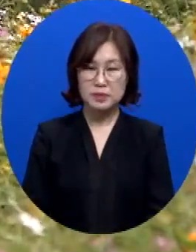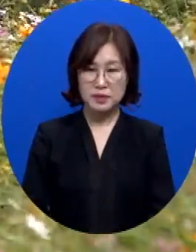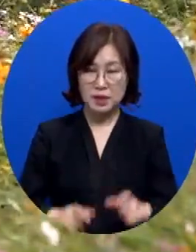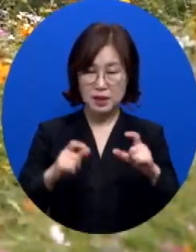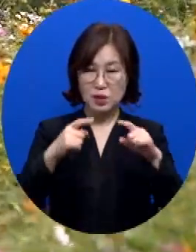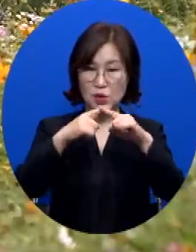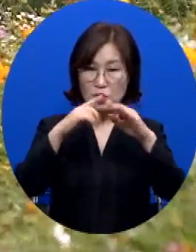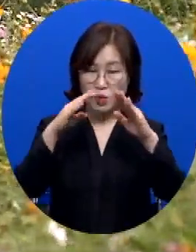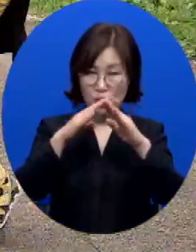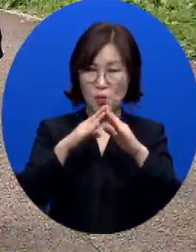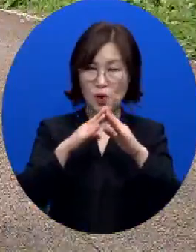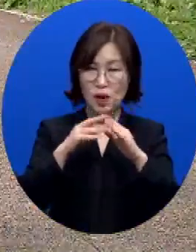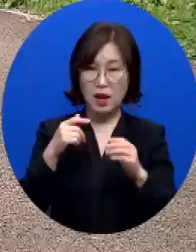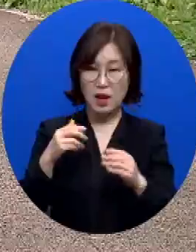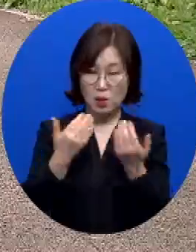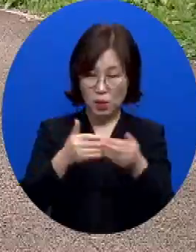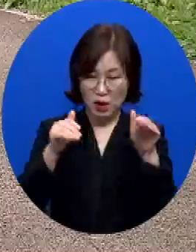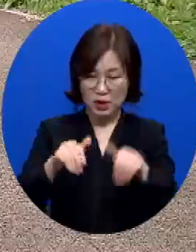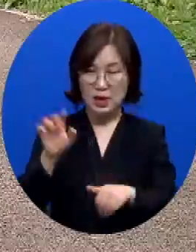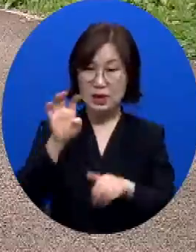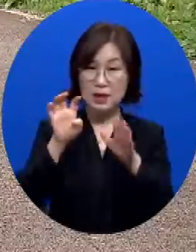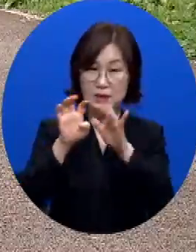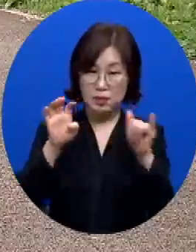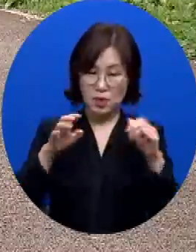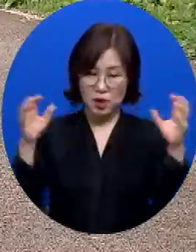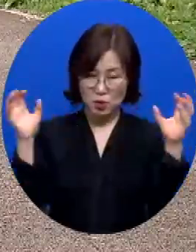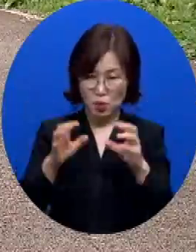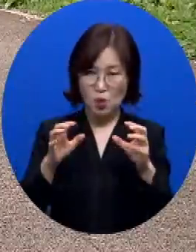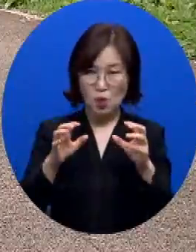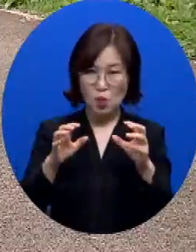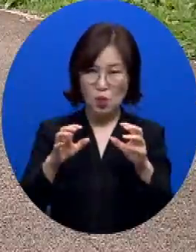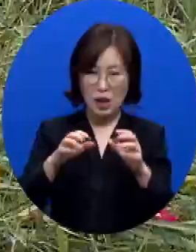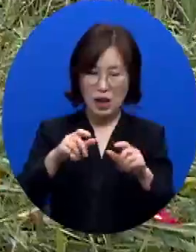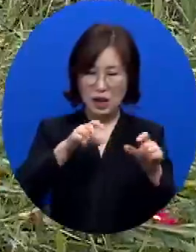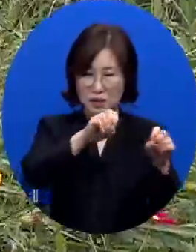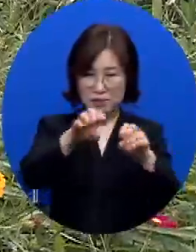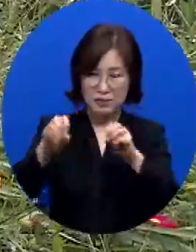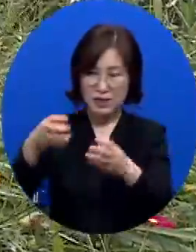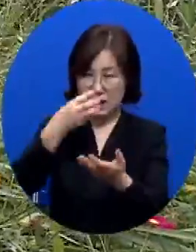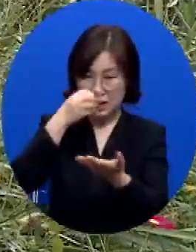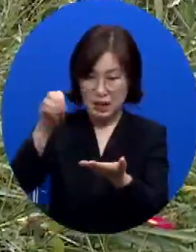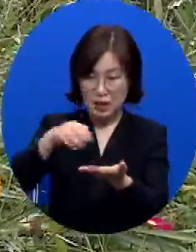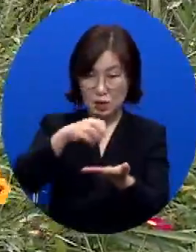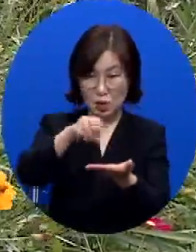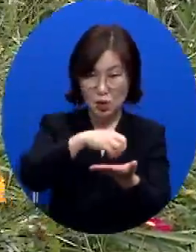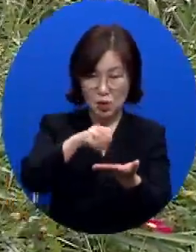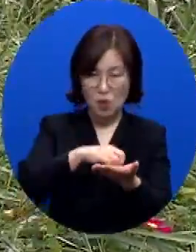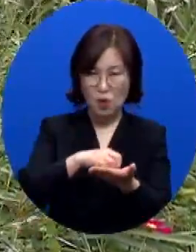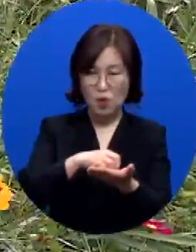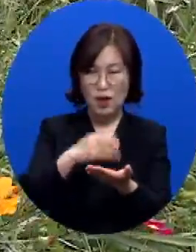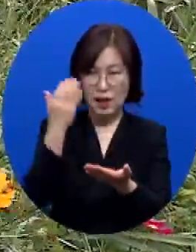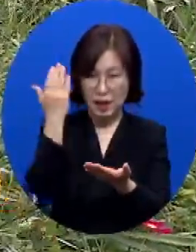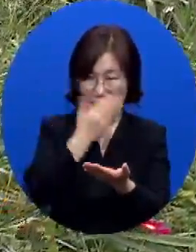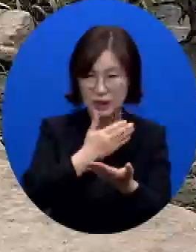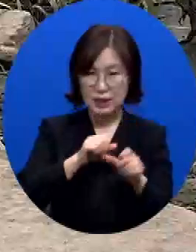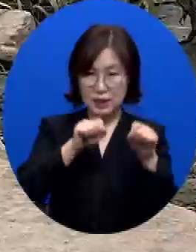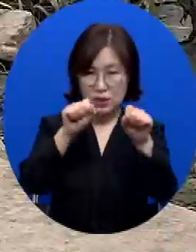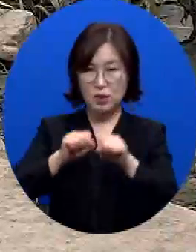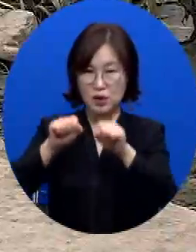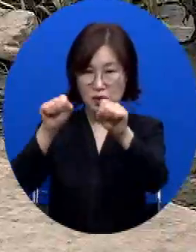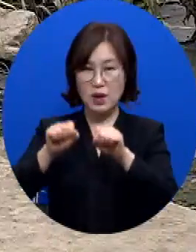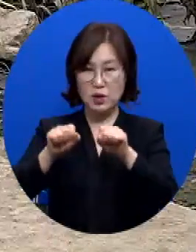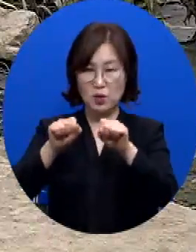지역교회 목회자 40여 명이 하천 주변의 쓰레기를 수거하고 4km를 걸으며 환경 보호를 위한 정화